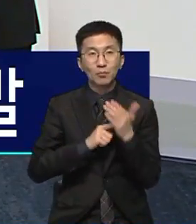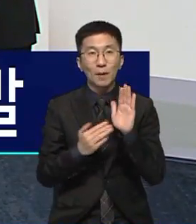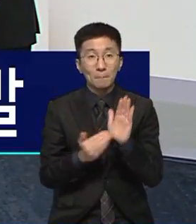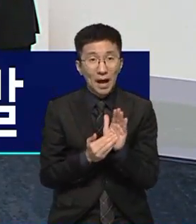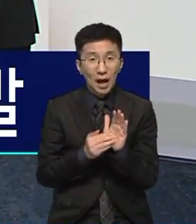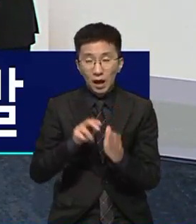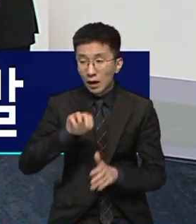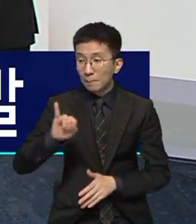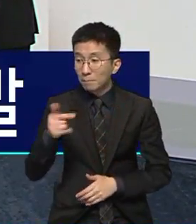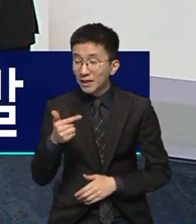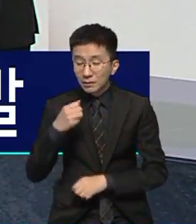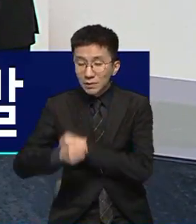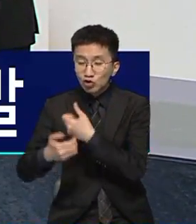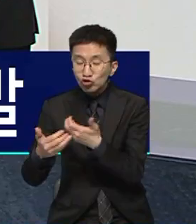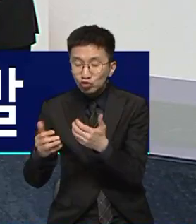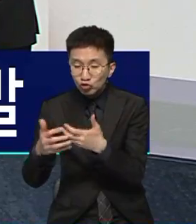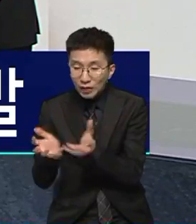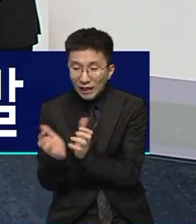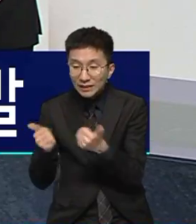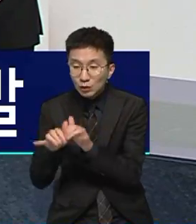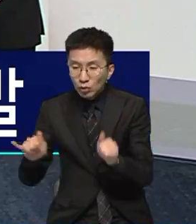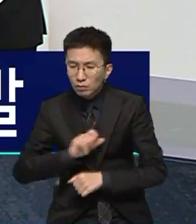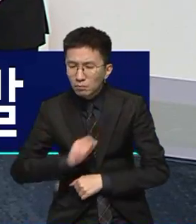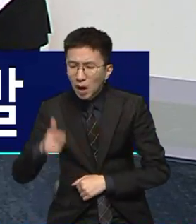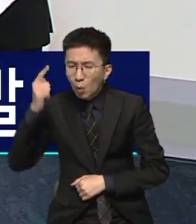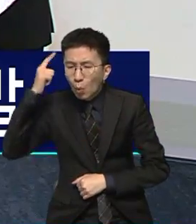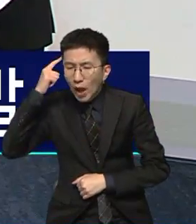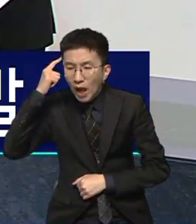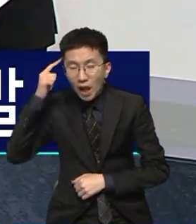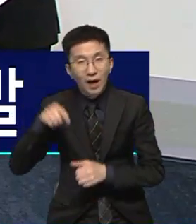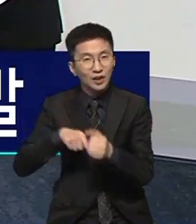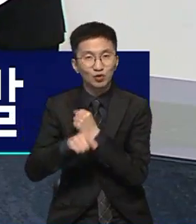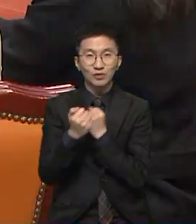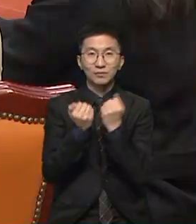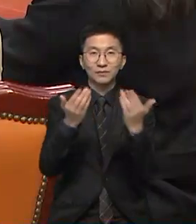배경이 뭔지부터 짚어보겠습니다. 조윤아 기자.